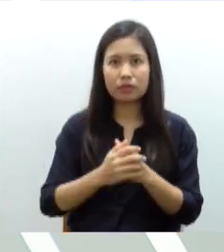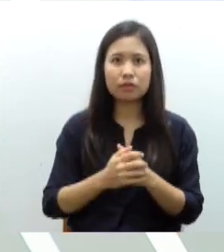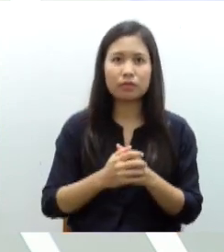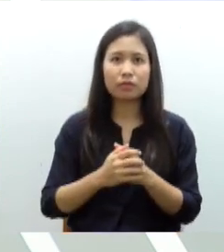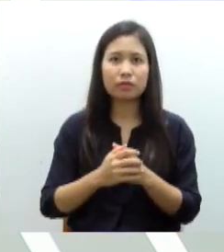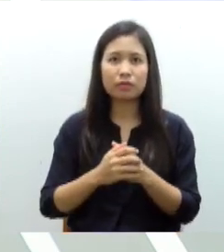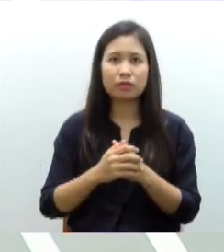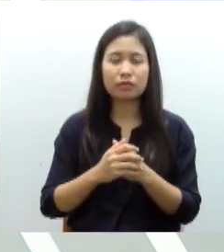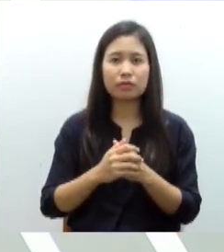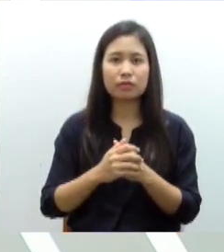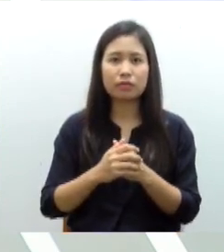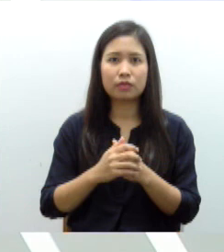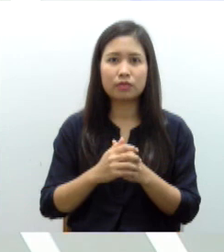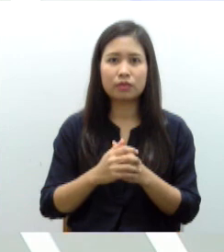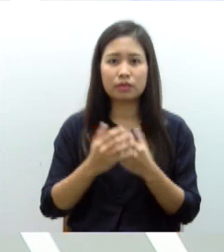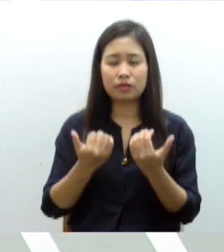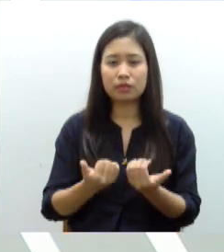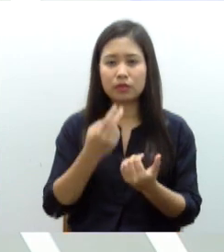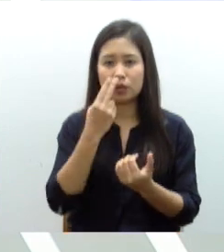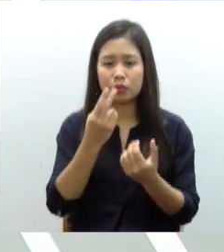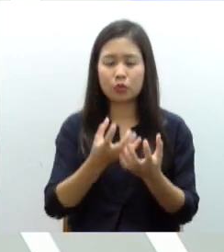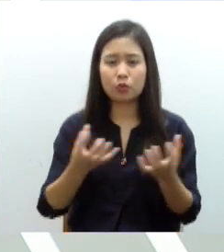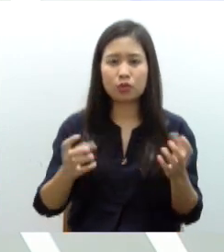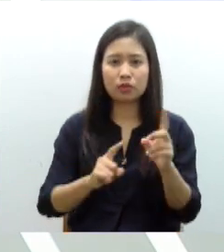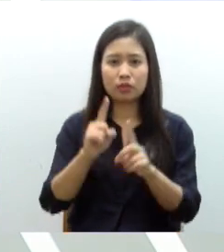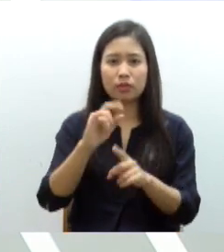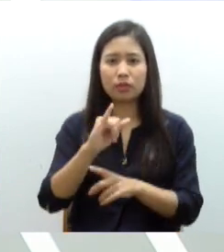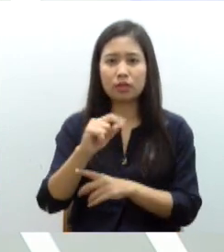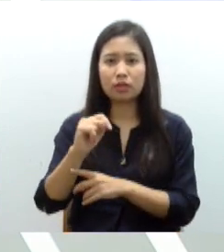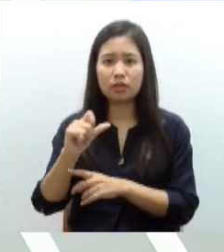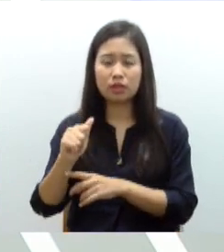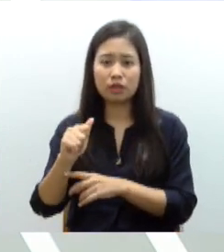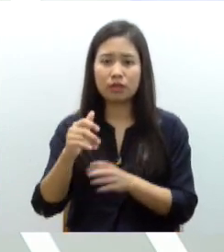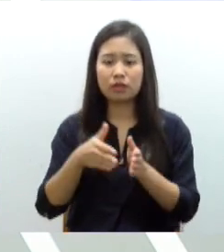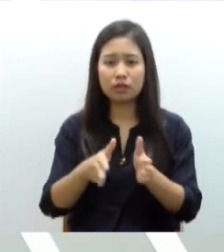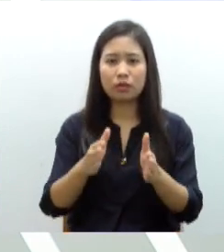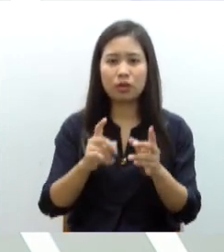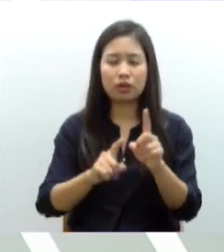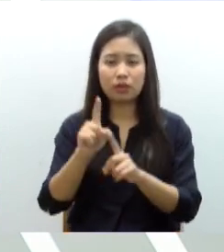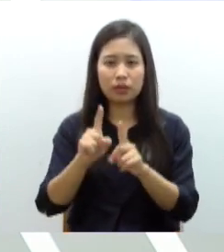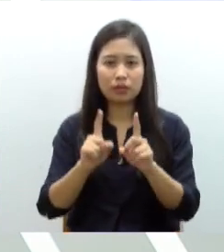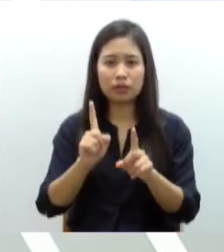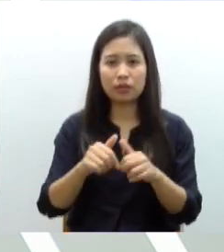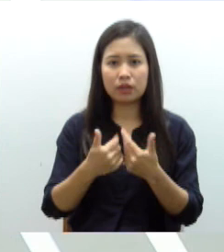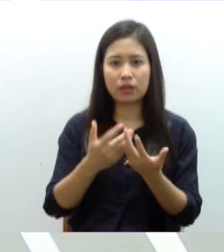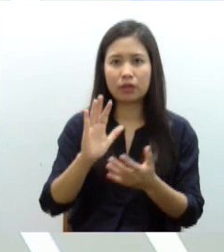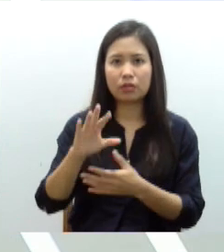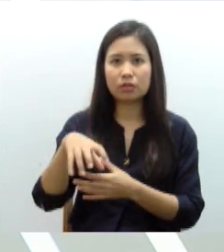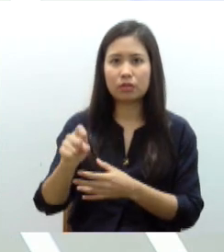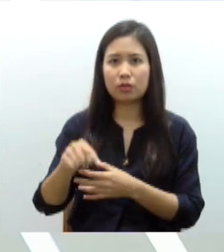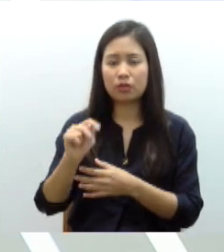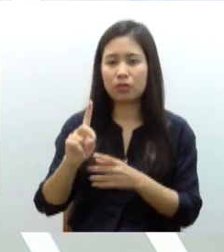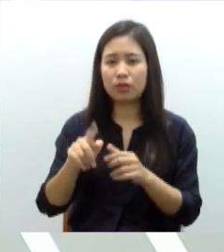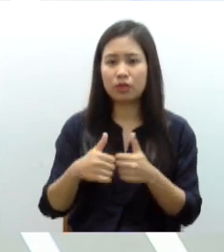กันในส่วนของการประเมิน ITA ในส่วนของสำนักงานเขตพื้นที่การศึกษาครับที่ต้องรับการประเมินในฐานะที่เอาเครื่องมือของปปช.ไปขยายผลนะครับ